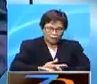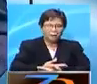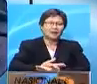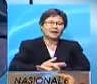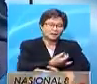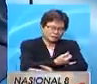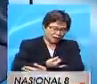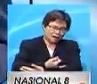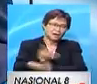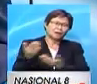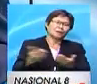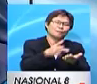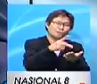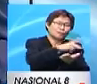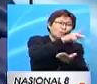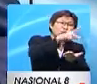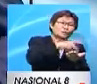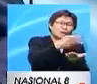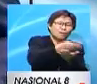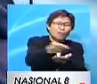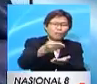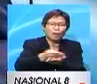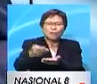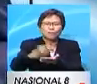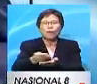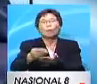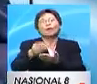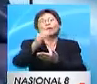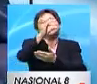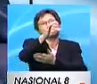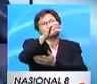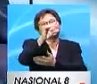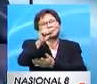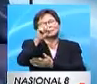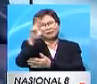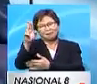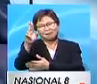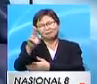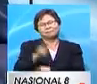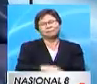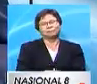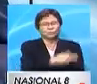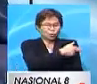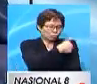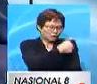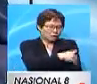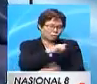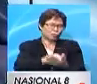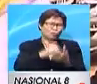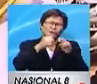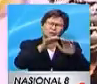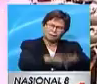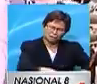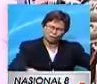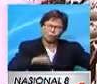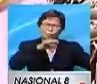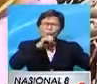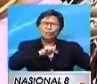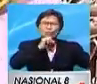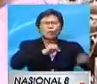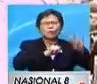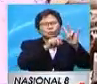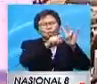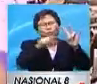myidin alus setar sebagai memenuhi tanggungjawab sosial kporat Hospital tersebut Setiap kanak-kanak terlibat berusia antara